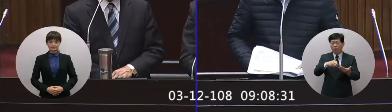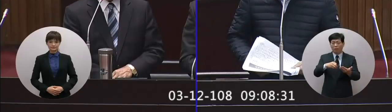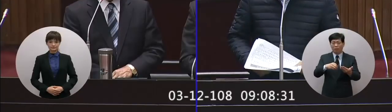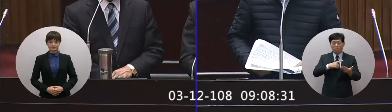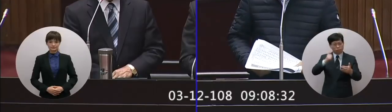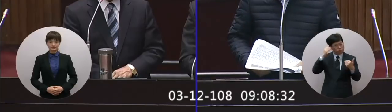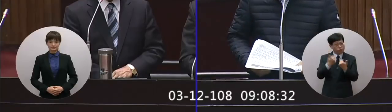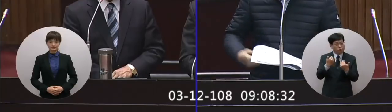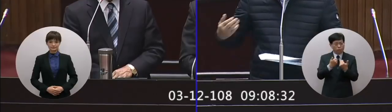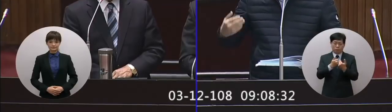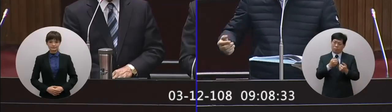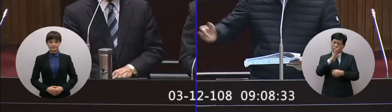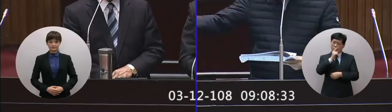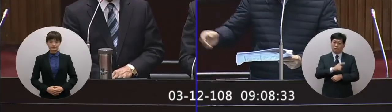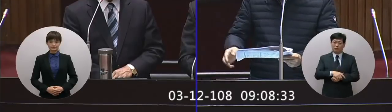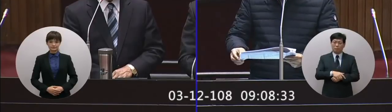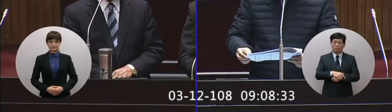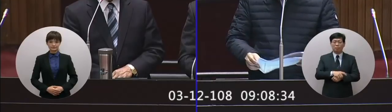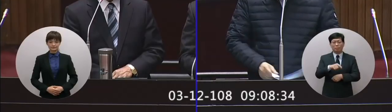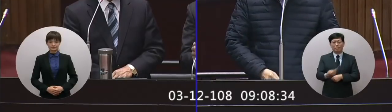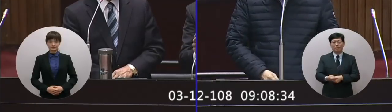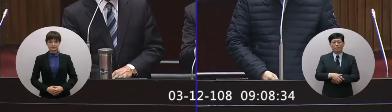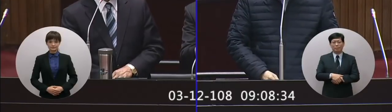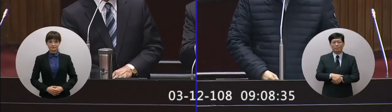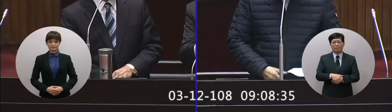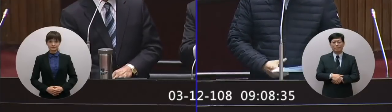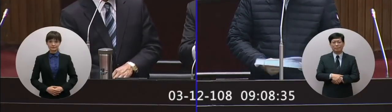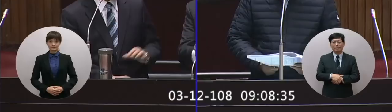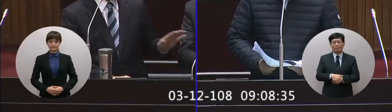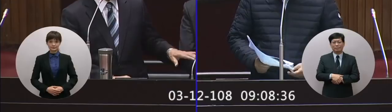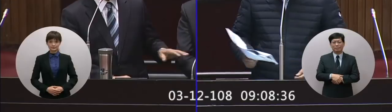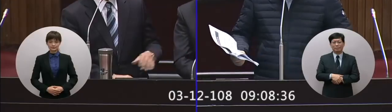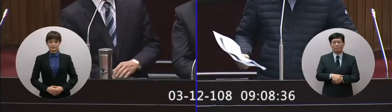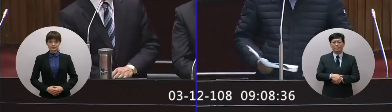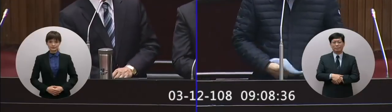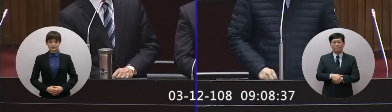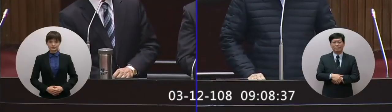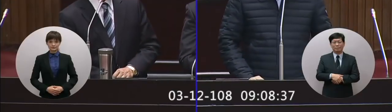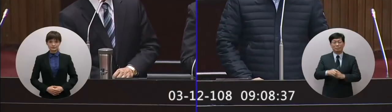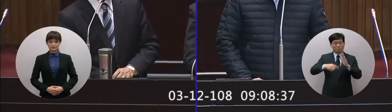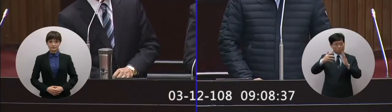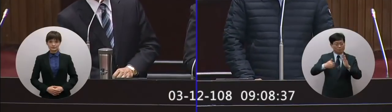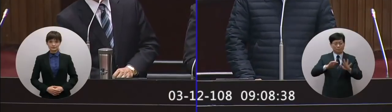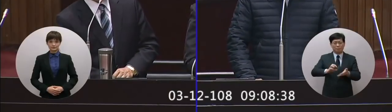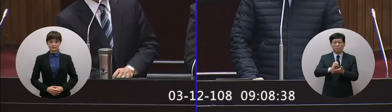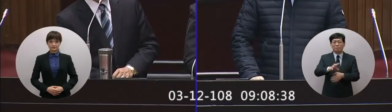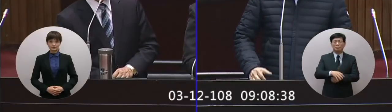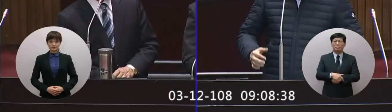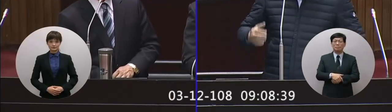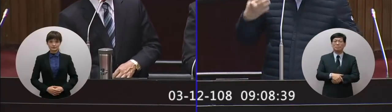拼命反对。我觉得，来往下看。我来报告，院长，我给你报